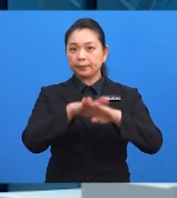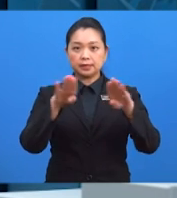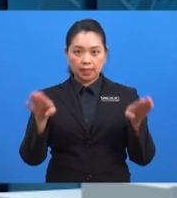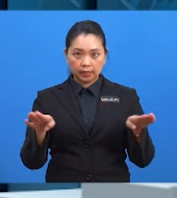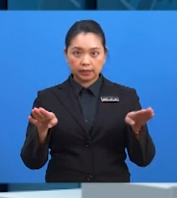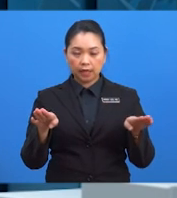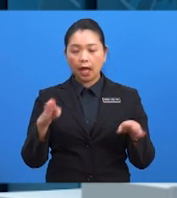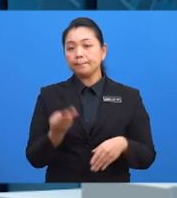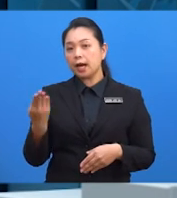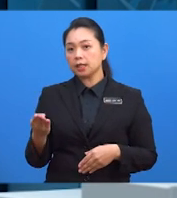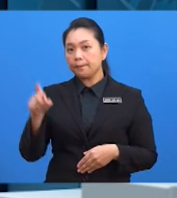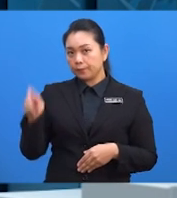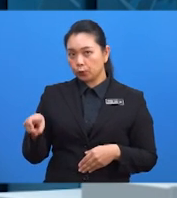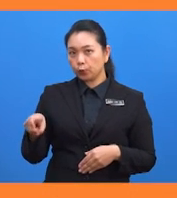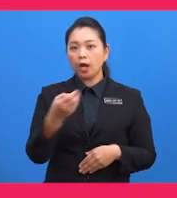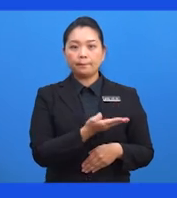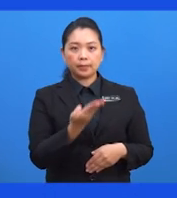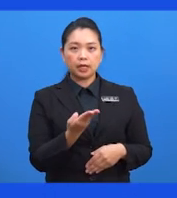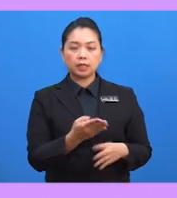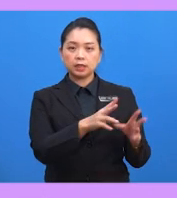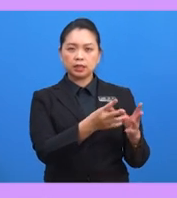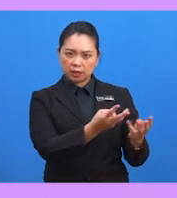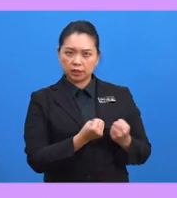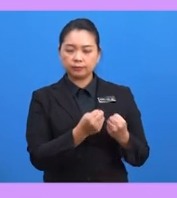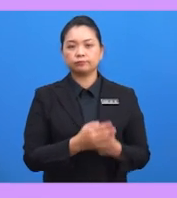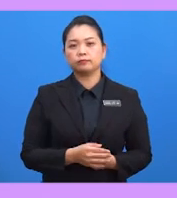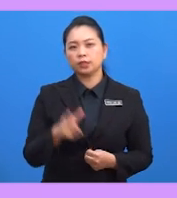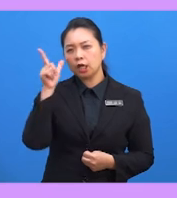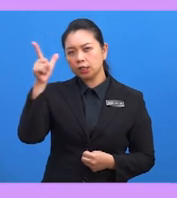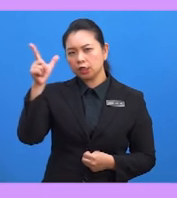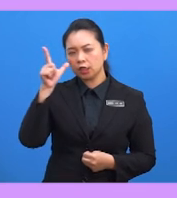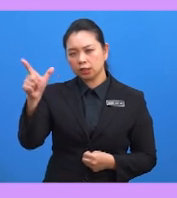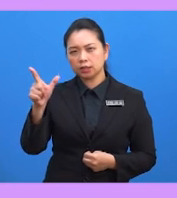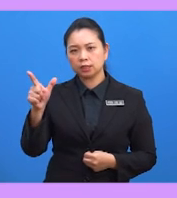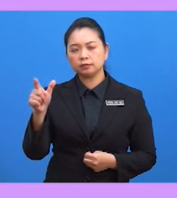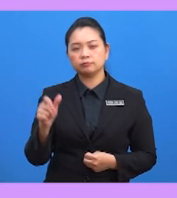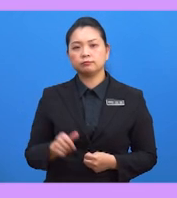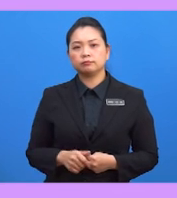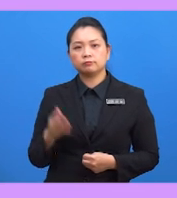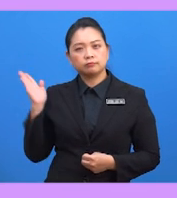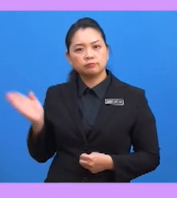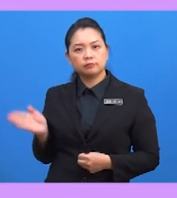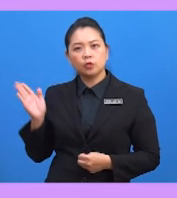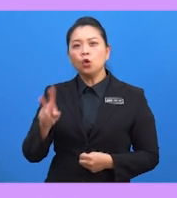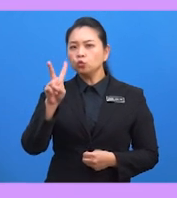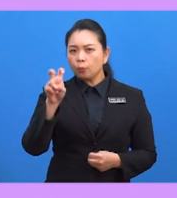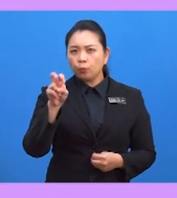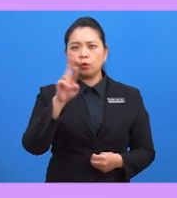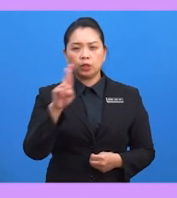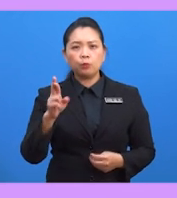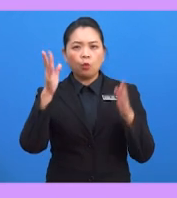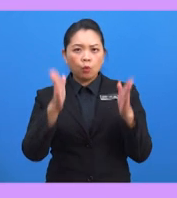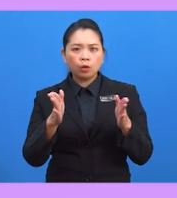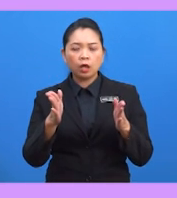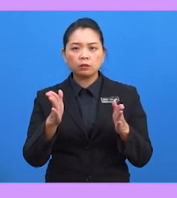antara barang keperluan dan barang kehendak. Cuba lihat keratan akhbar berikut. 20,000 orang muflis